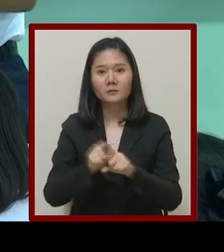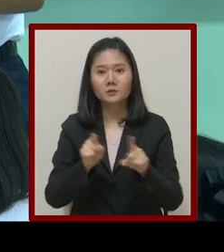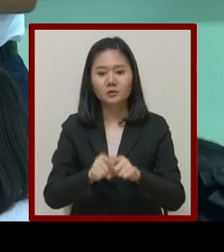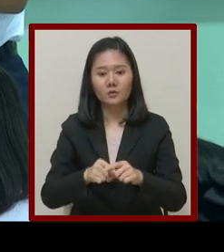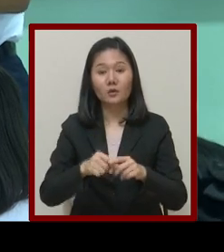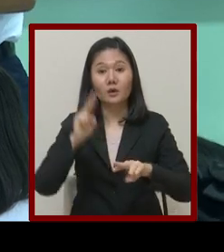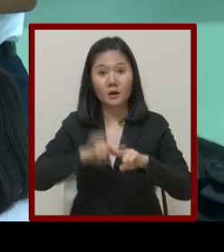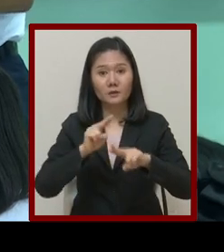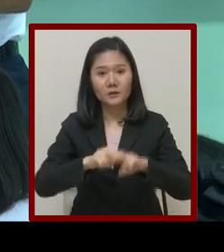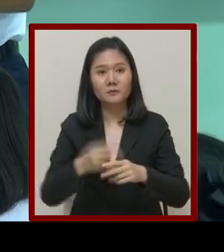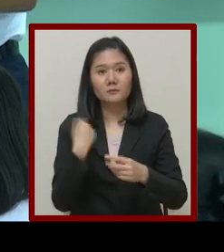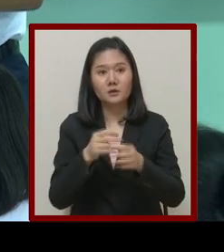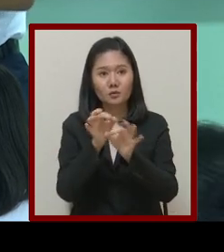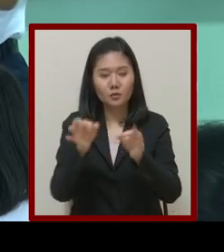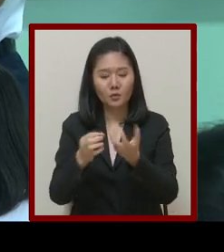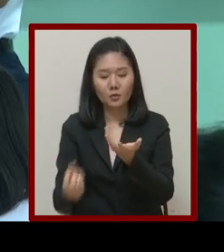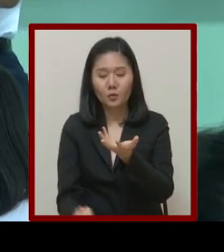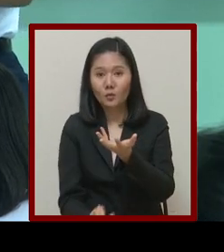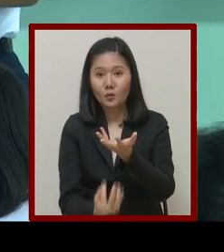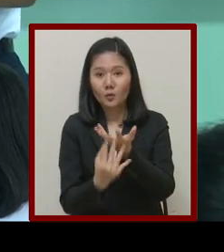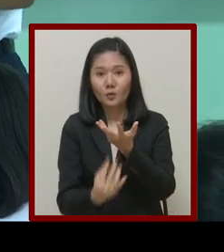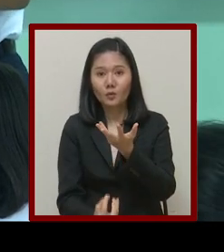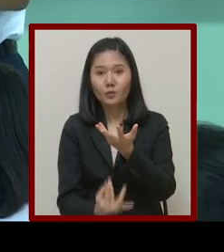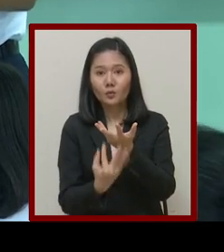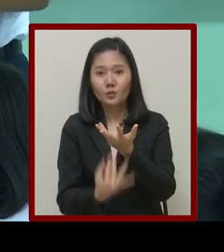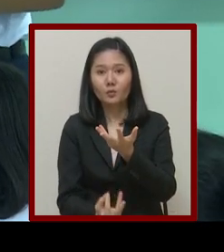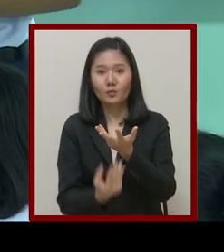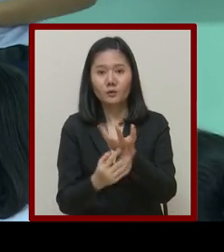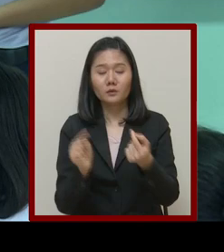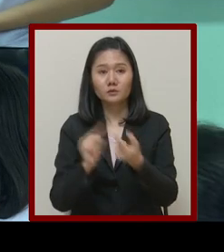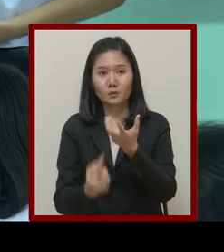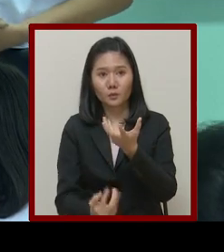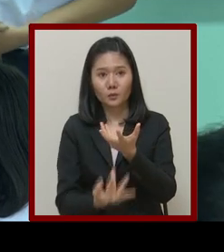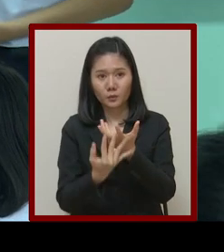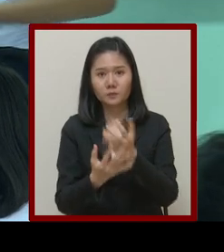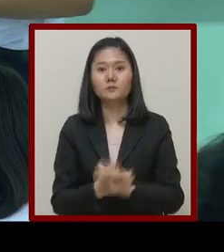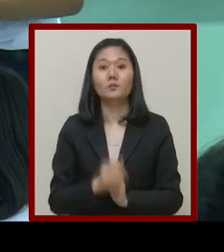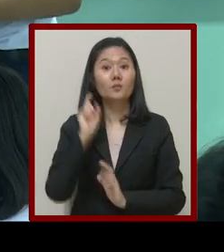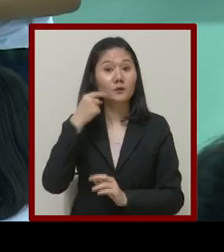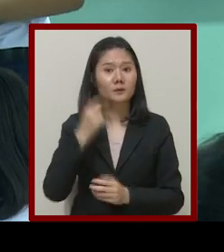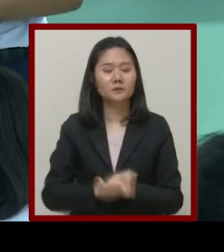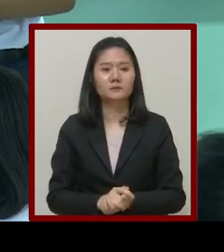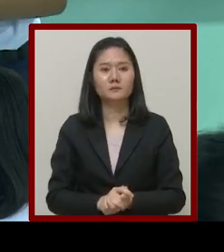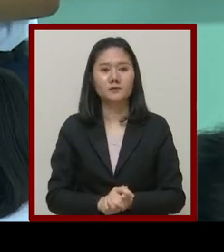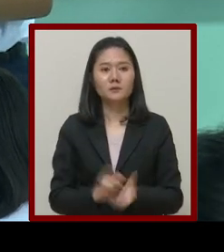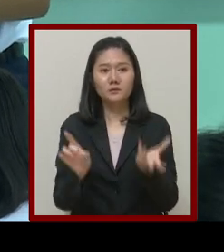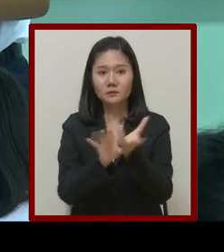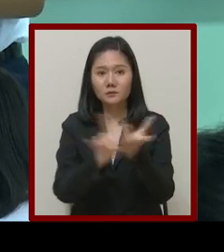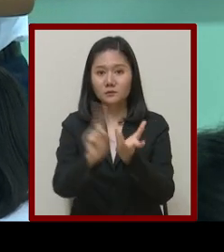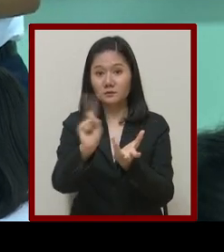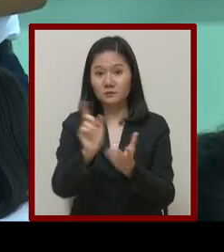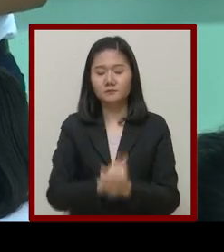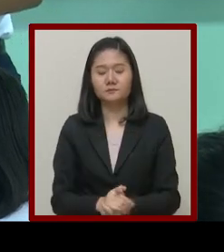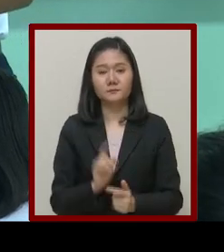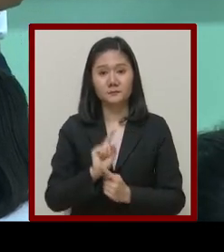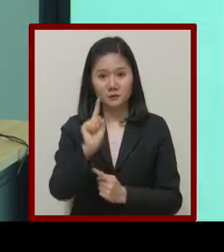ใต้เก้าอี้ที่เจาะรูไว้เพื่อให้เกิดควันผ่านขึ้นมาบริเวณปากช่องคลอดครับครับสำหรับสรรพคุณของหญ้าลีแพนะครับ